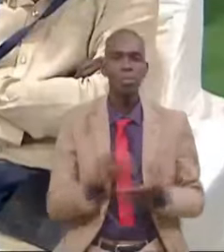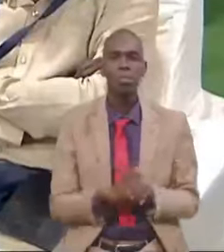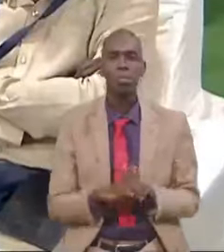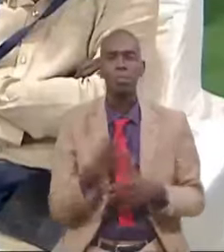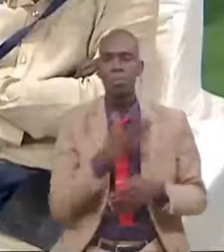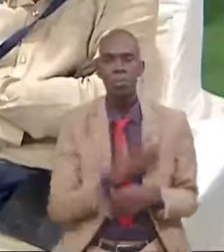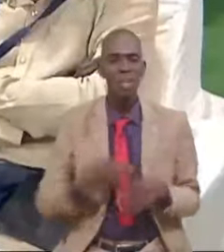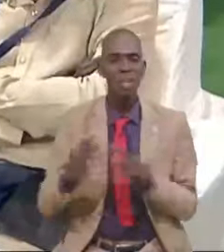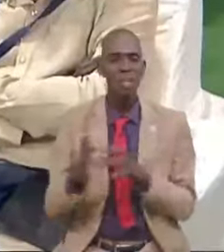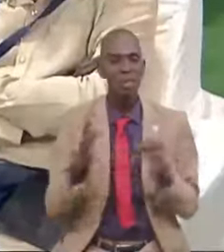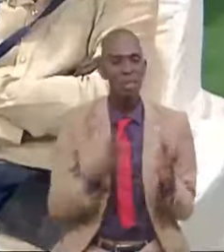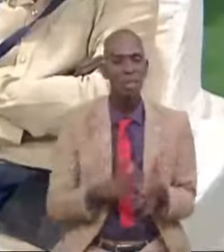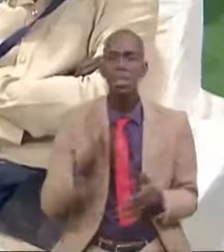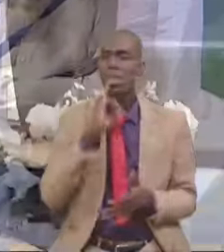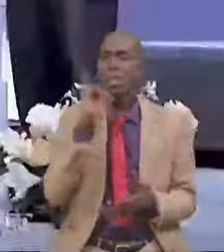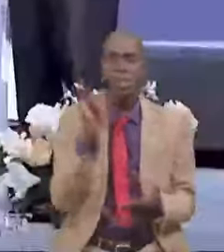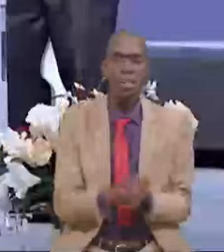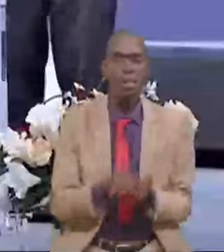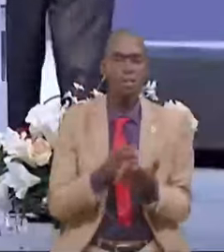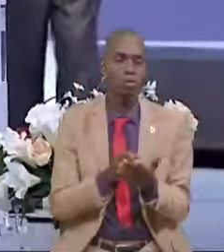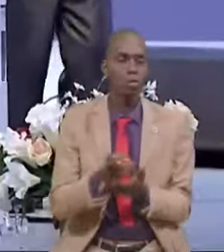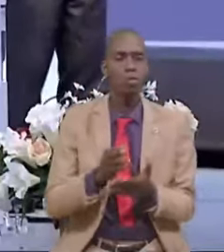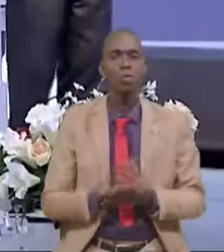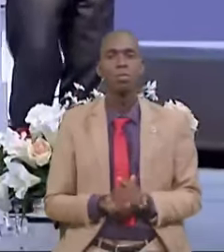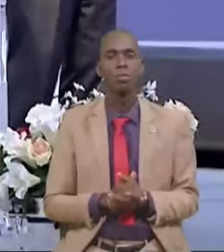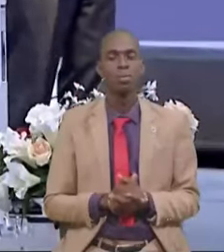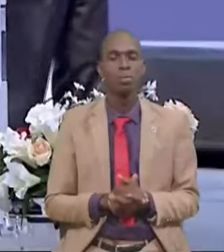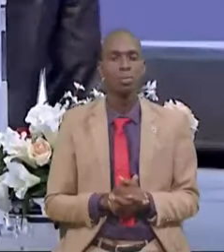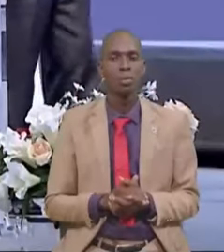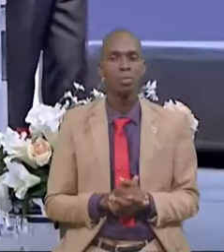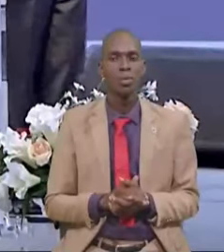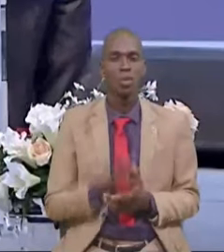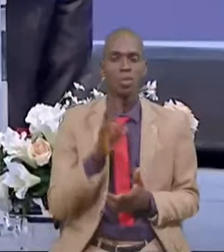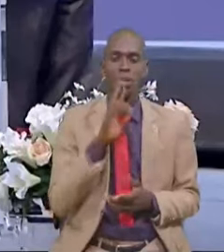Et Jésus est cette vérité. Tu es sauvé par lui.